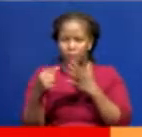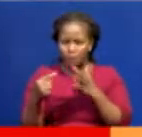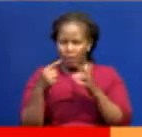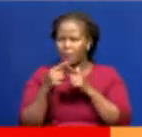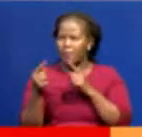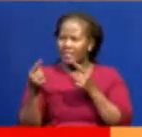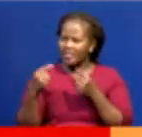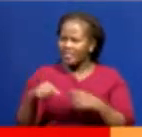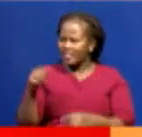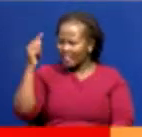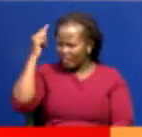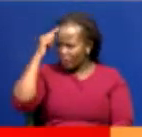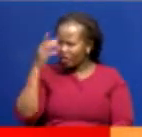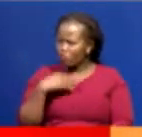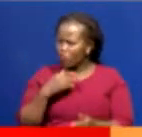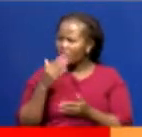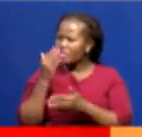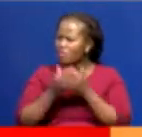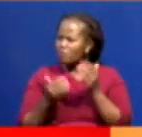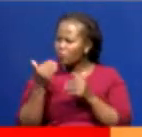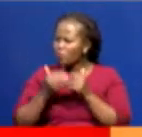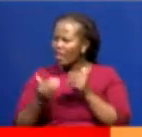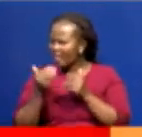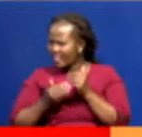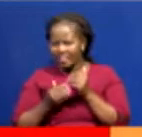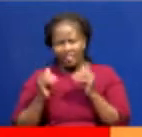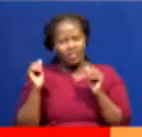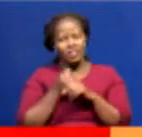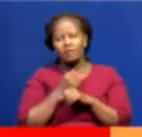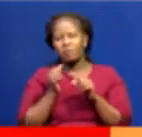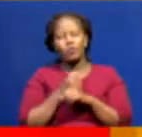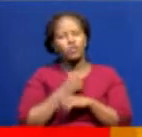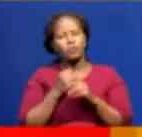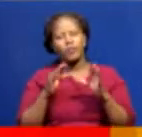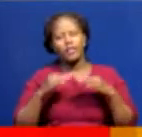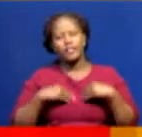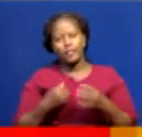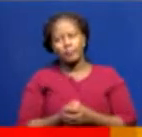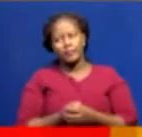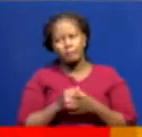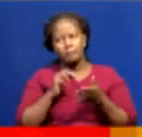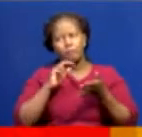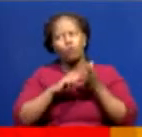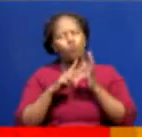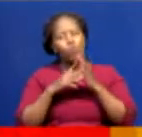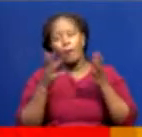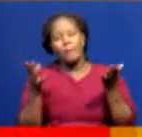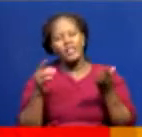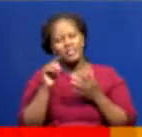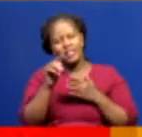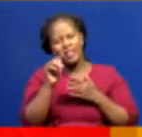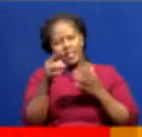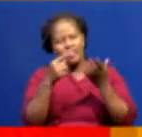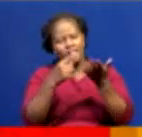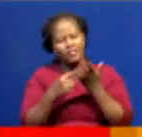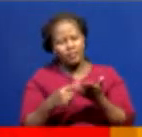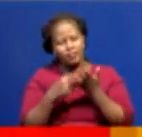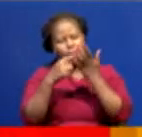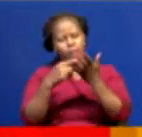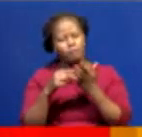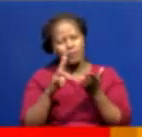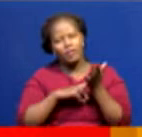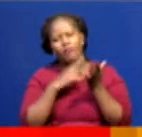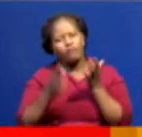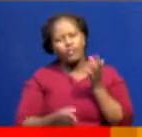kwamba wanataka nusu mkate, haiwezekani na hatutakubali. Hivyo basi yale mazungumzo yalifeli kwa sababu kulikuwa na ubinafsi fulani kabisa,